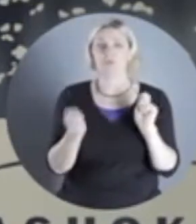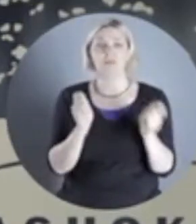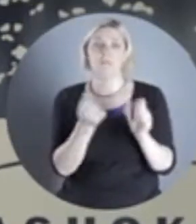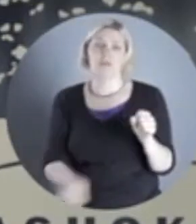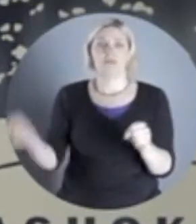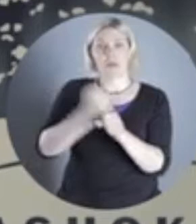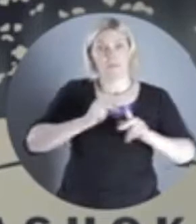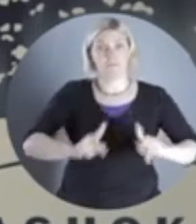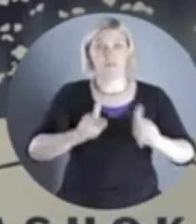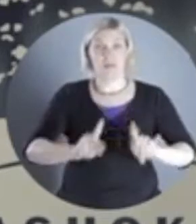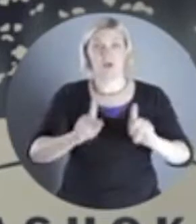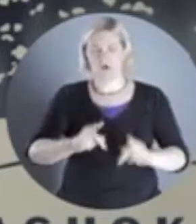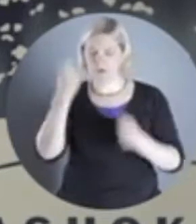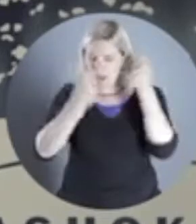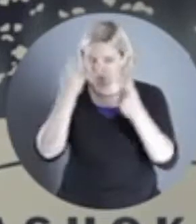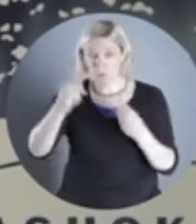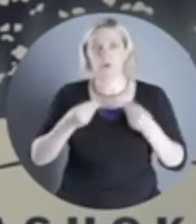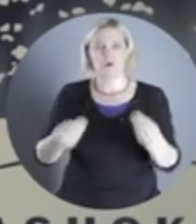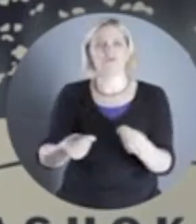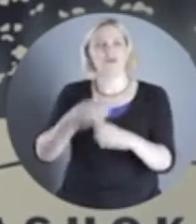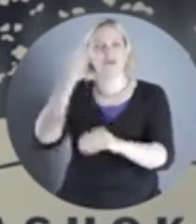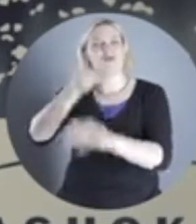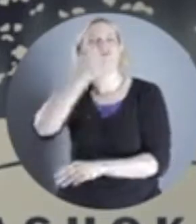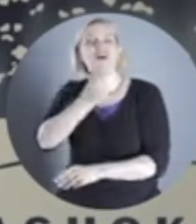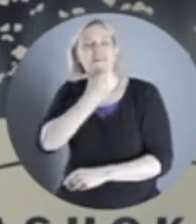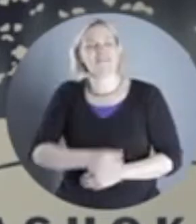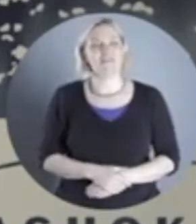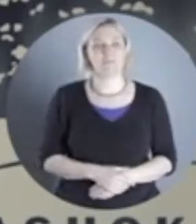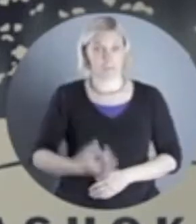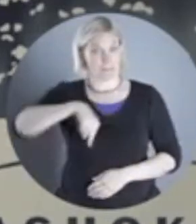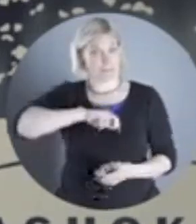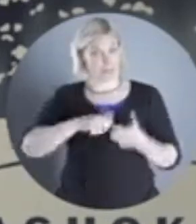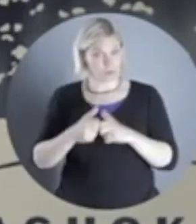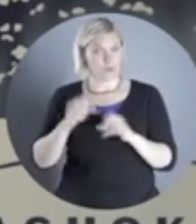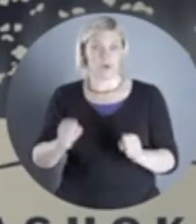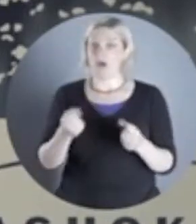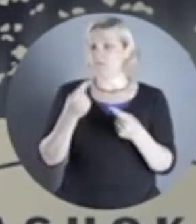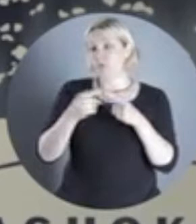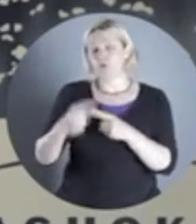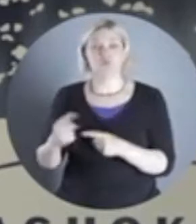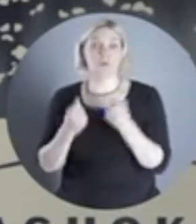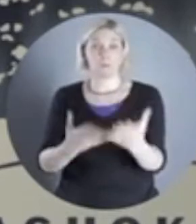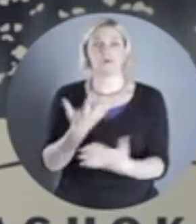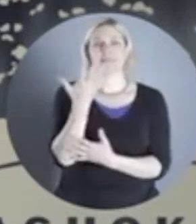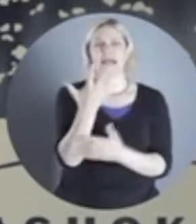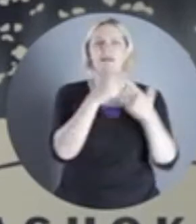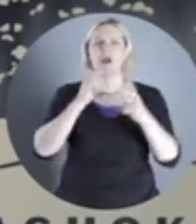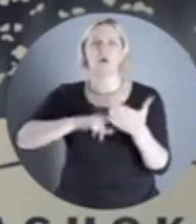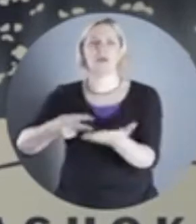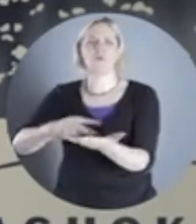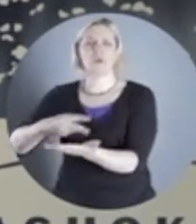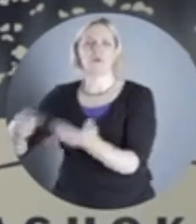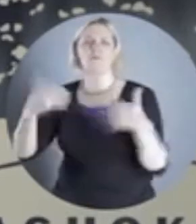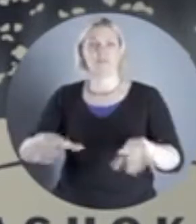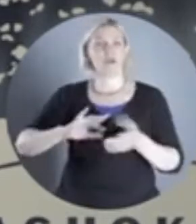sur tablettes numériques qui vont favoriser les apprentissages de ces enfants. Learn & Joy propose des produits qui sont traduits dans 5 langues